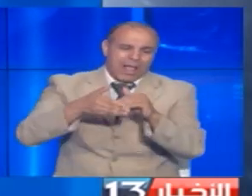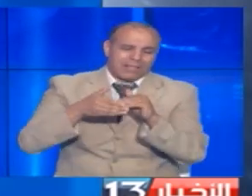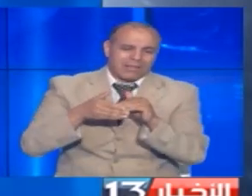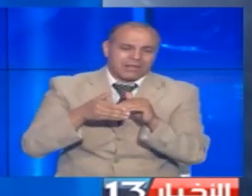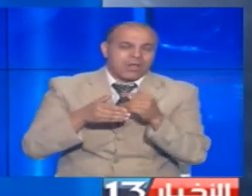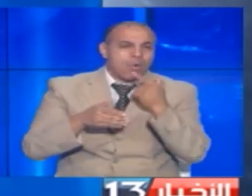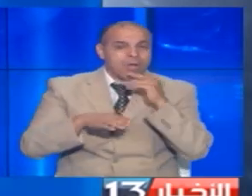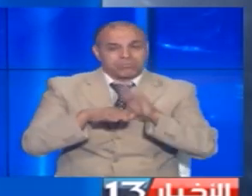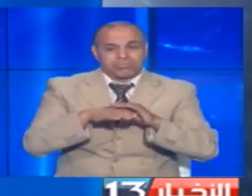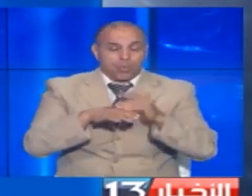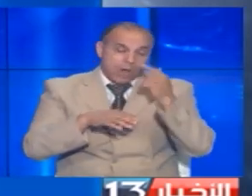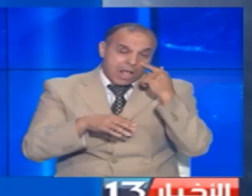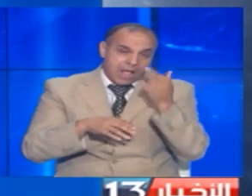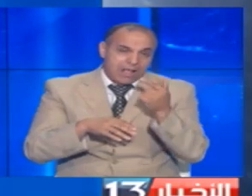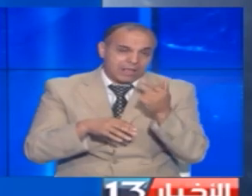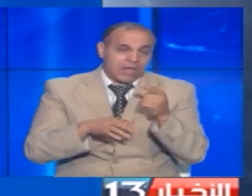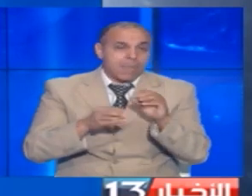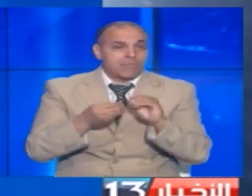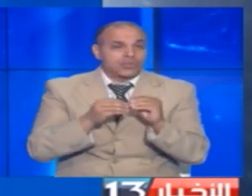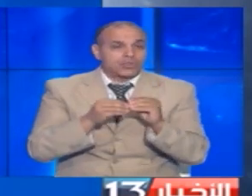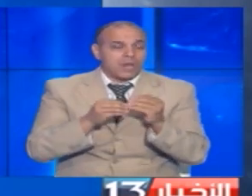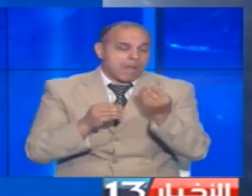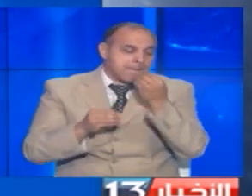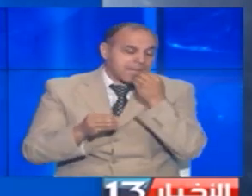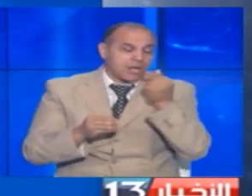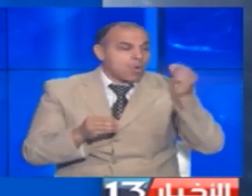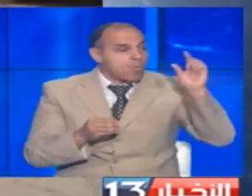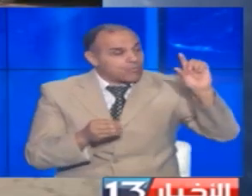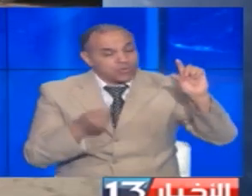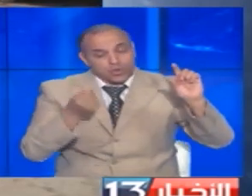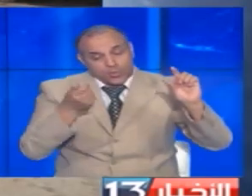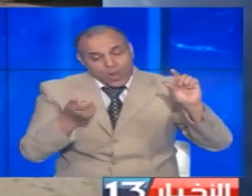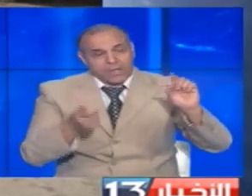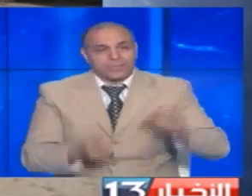وتحذيرات ها من تداعيات نقص التمويل